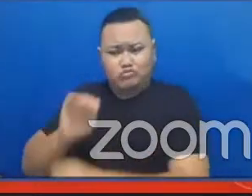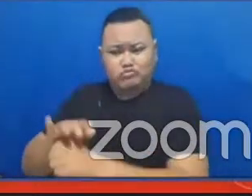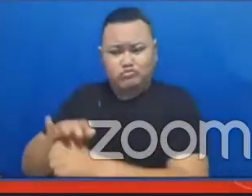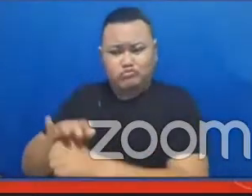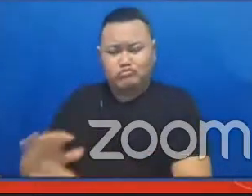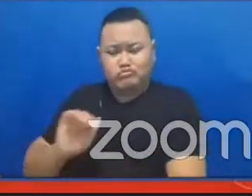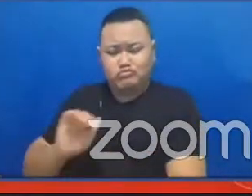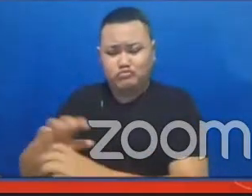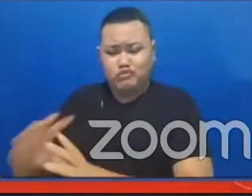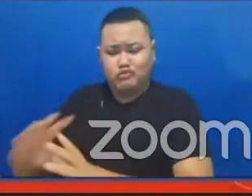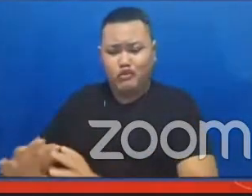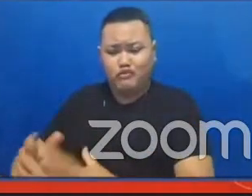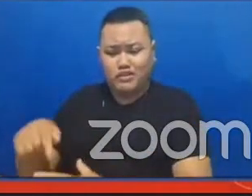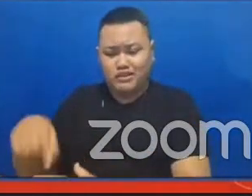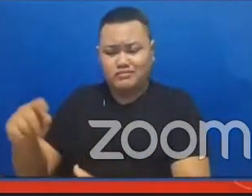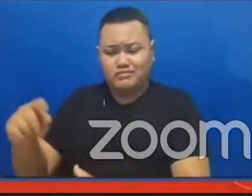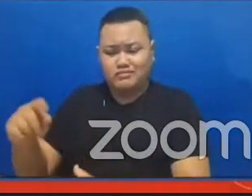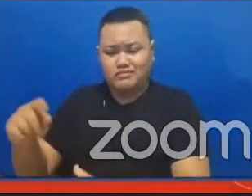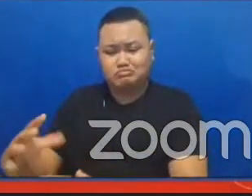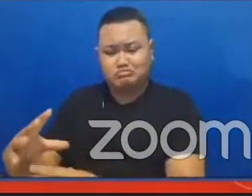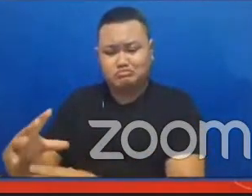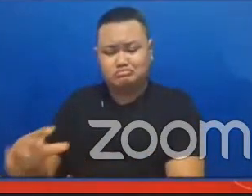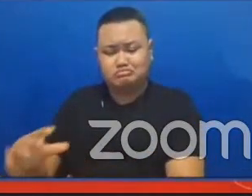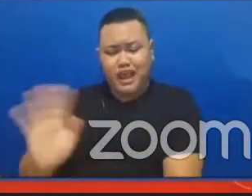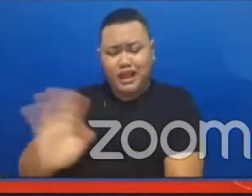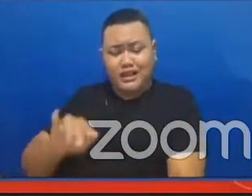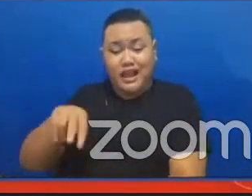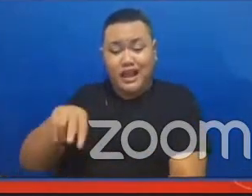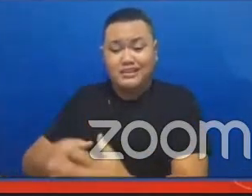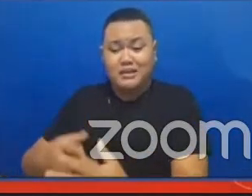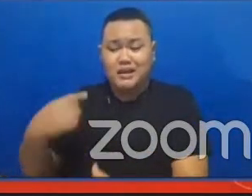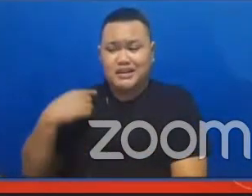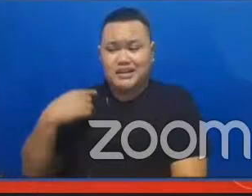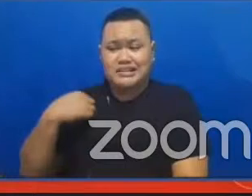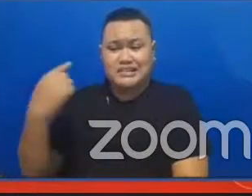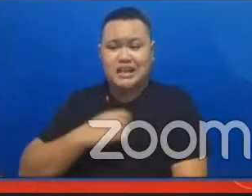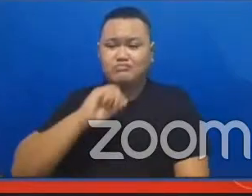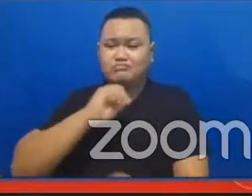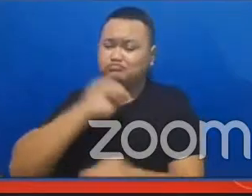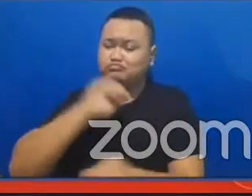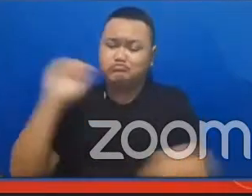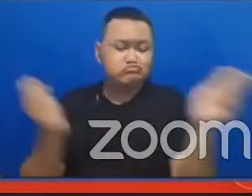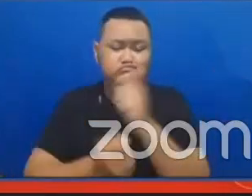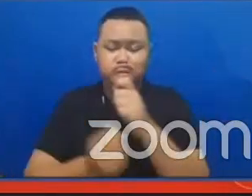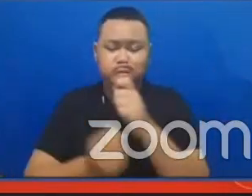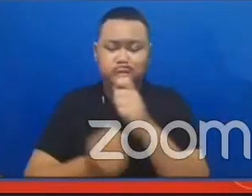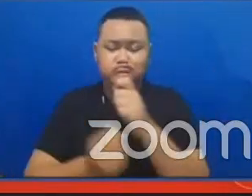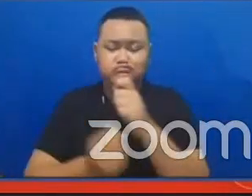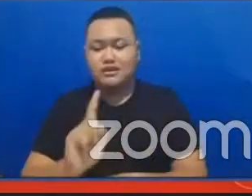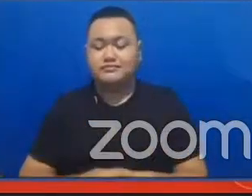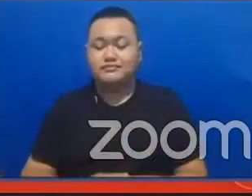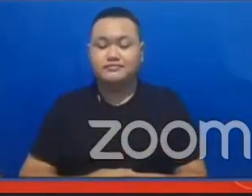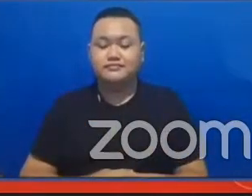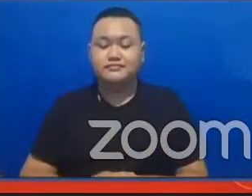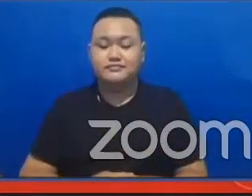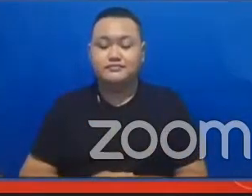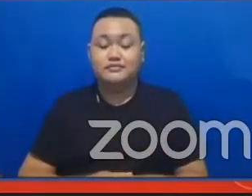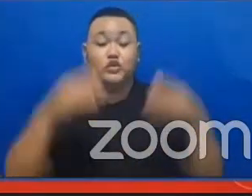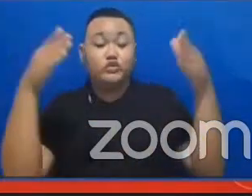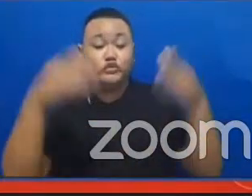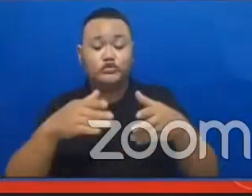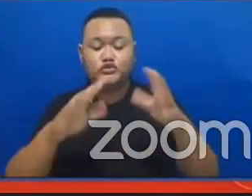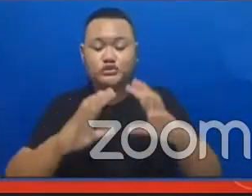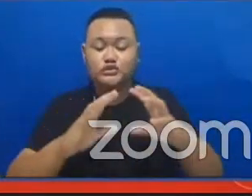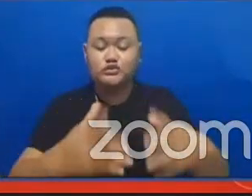menggunakan teknologi. Oleh karena itu, sekali lagi bahwa hikmah terbesar dari COVID ini, khusus dalam dunia pendidikan,